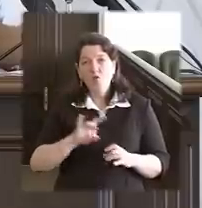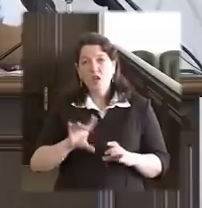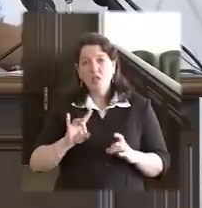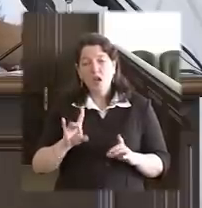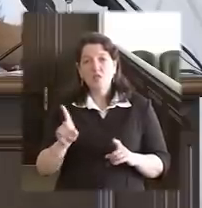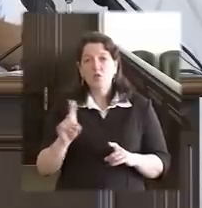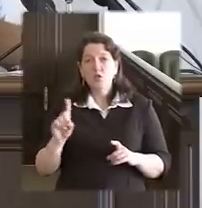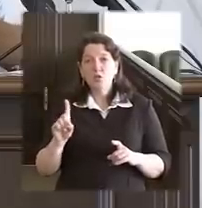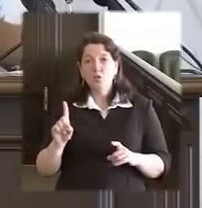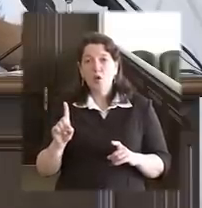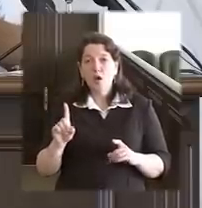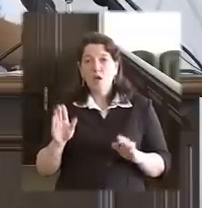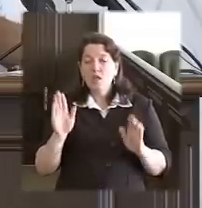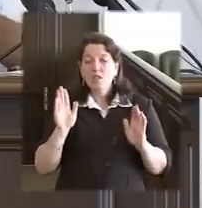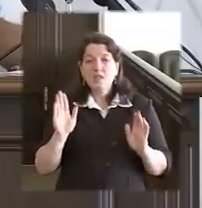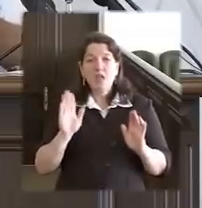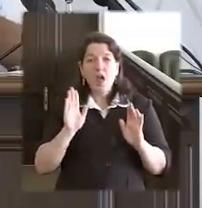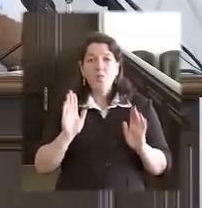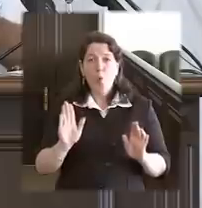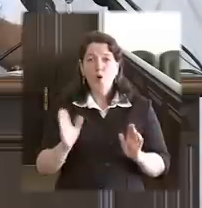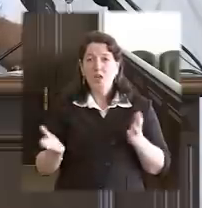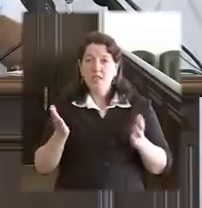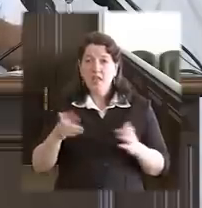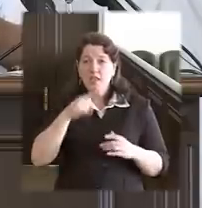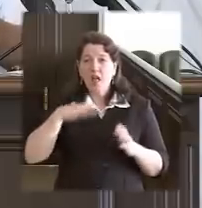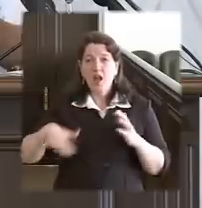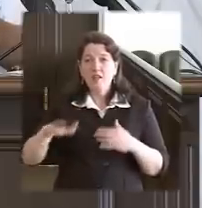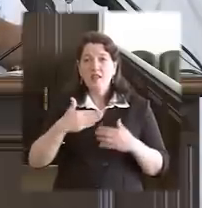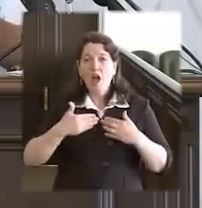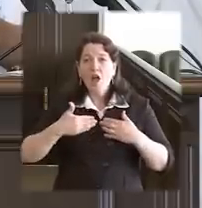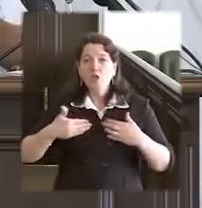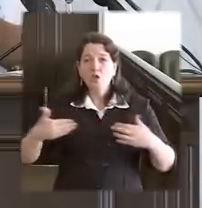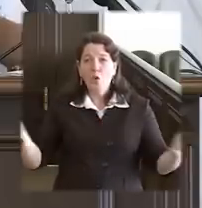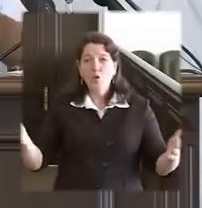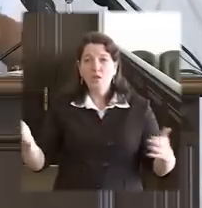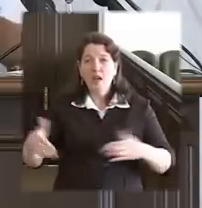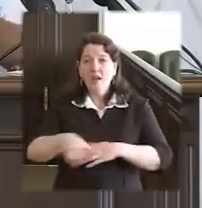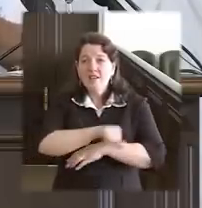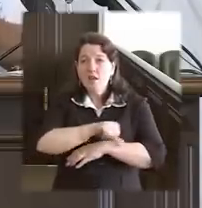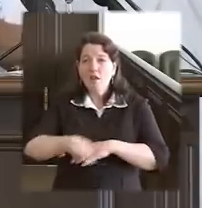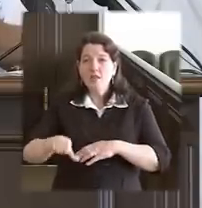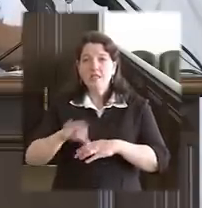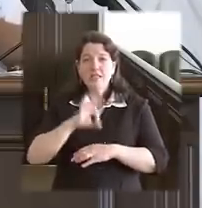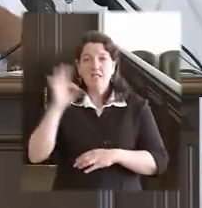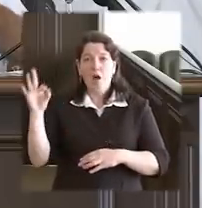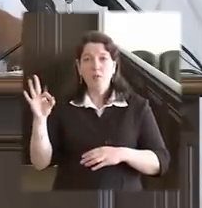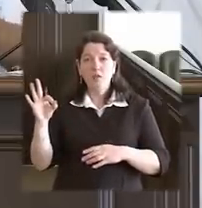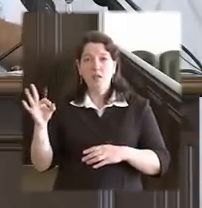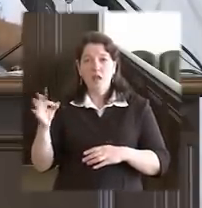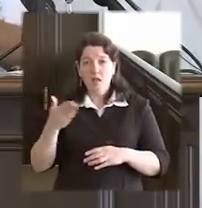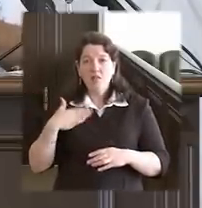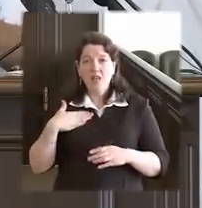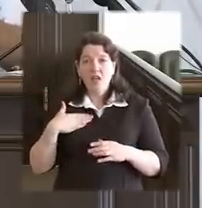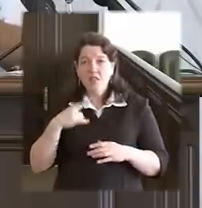если Россия откроет границу с Западом. Нас захлестнут,